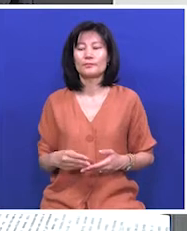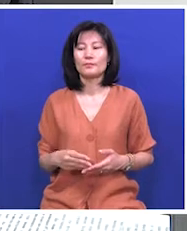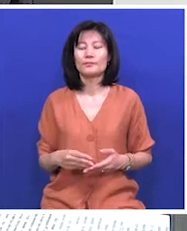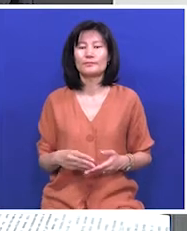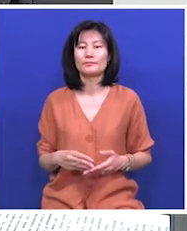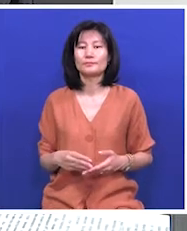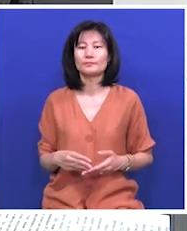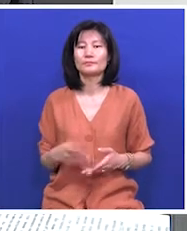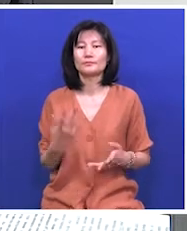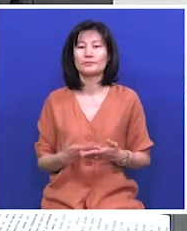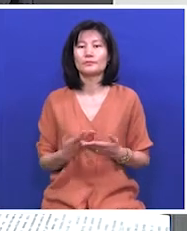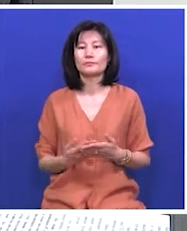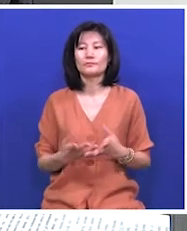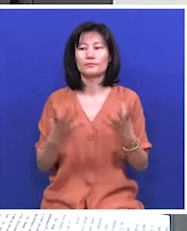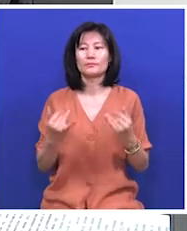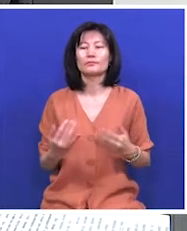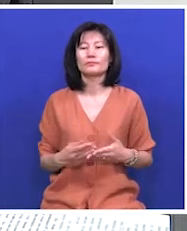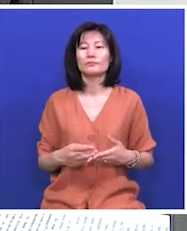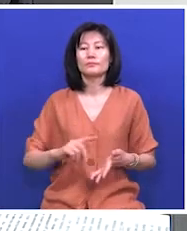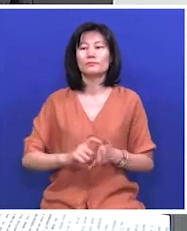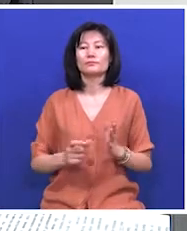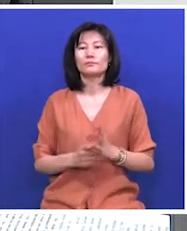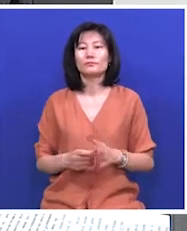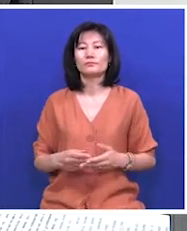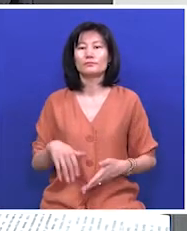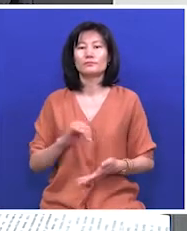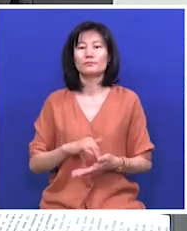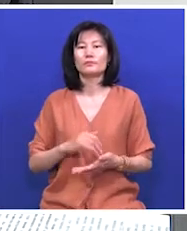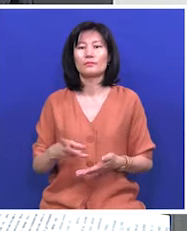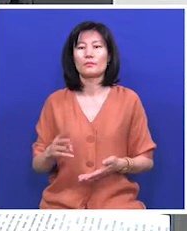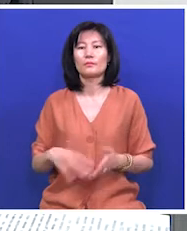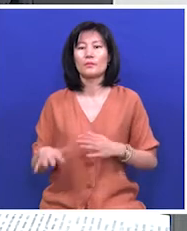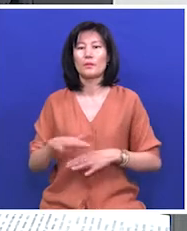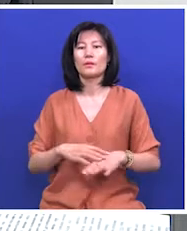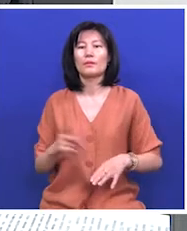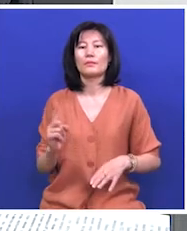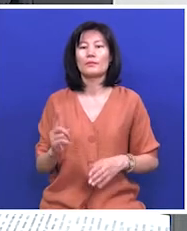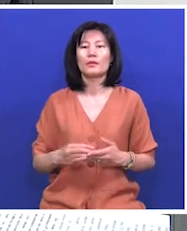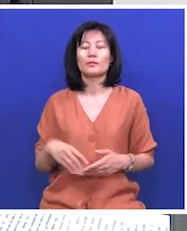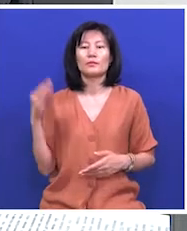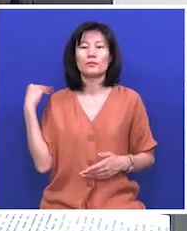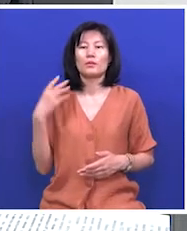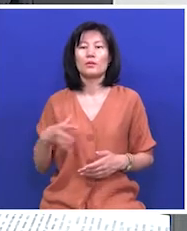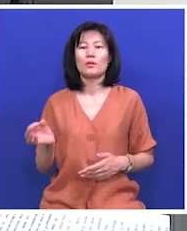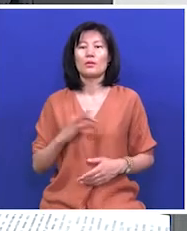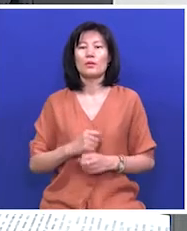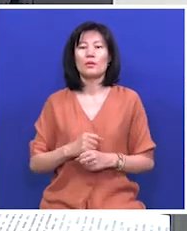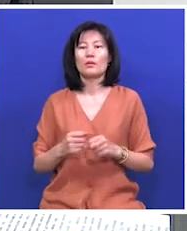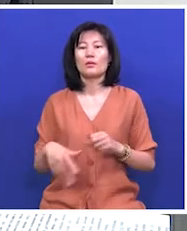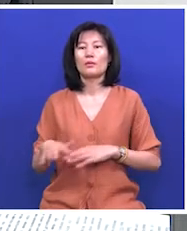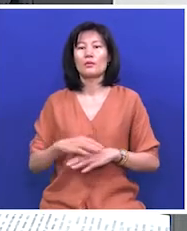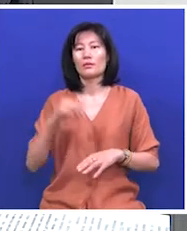байланысты мынау көктемгі дала жұмыстарына бөлінген жанар жағармайдың бағасы біз Түркістан